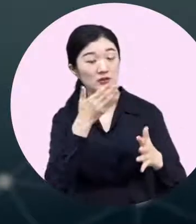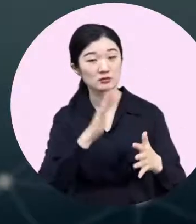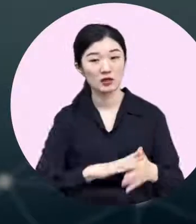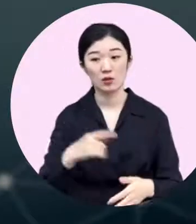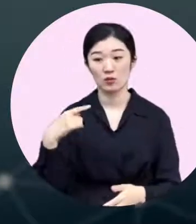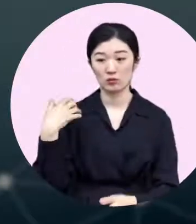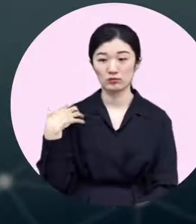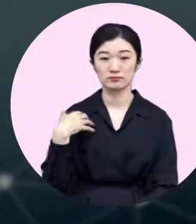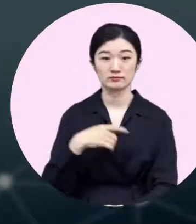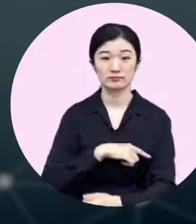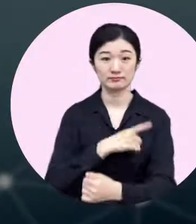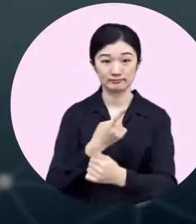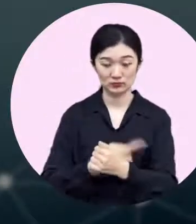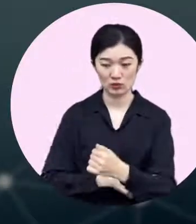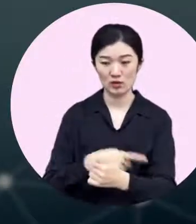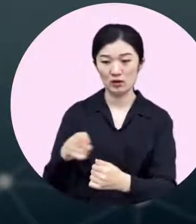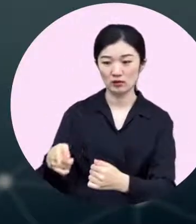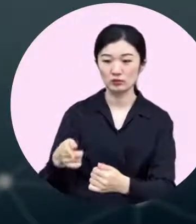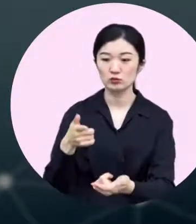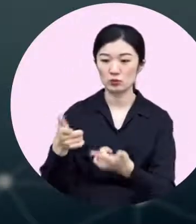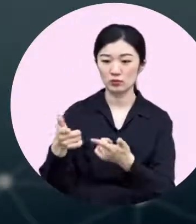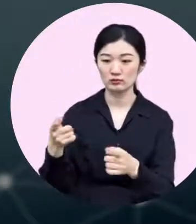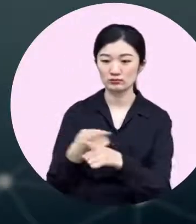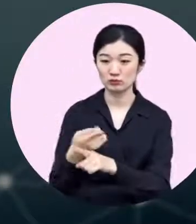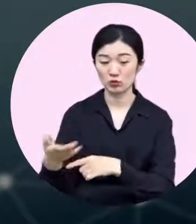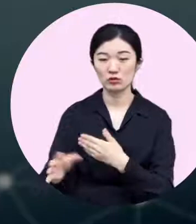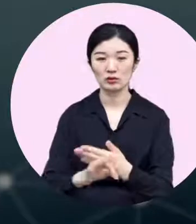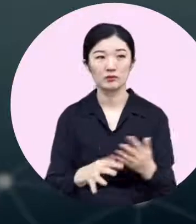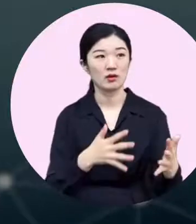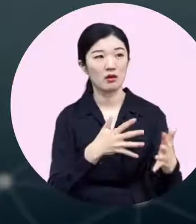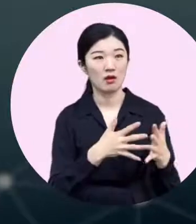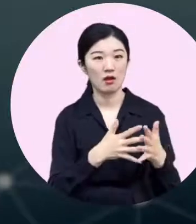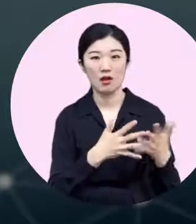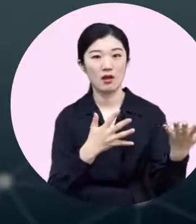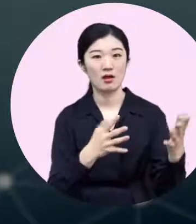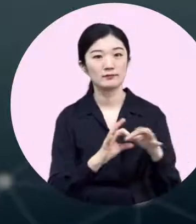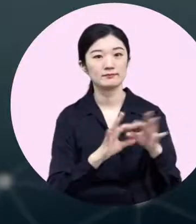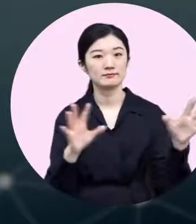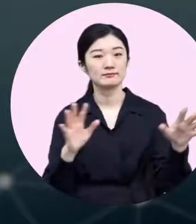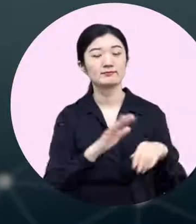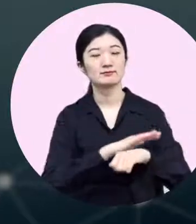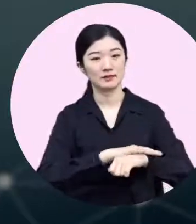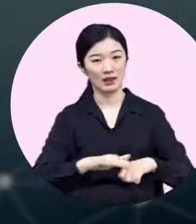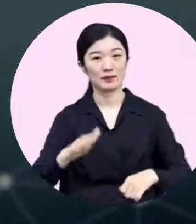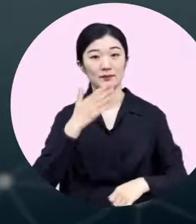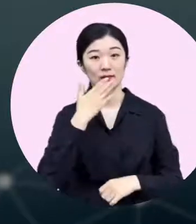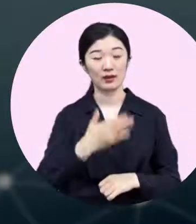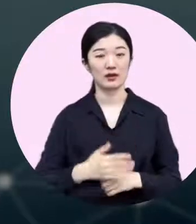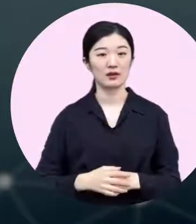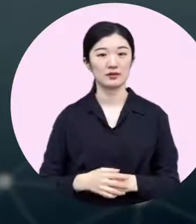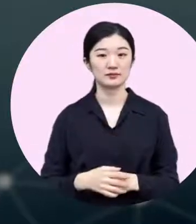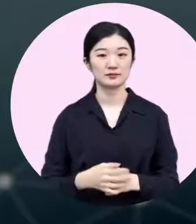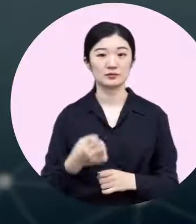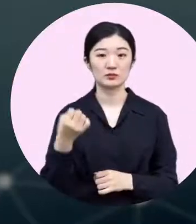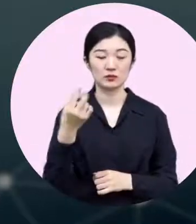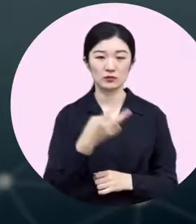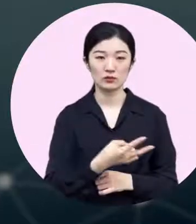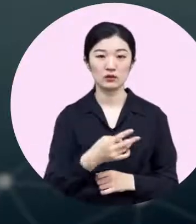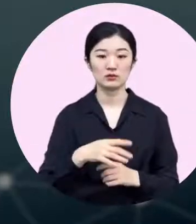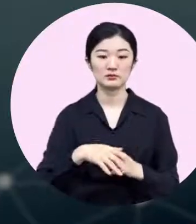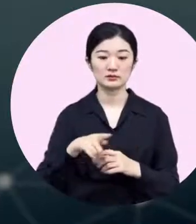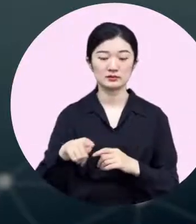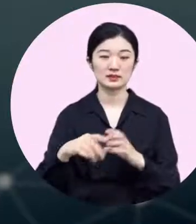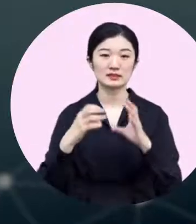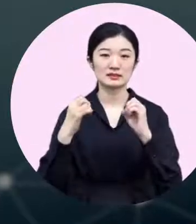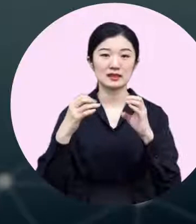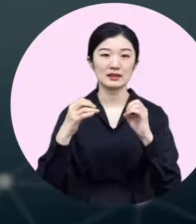수도 있다는 겁니다. 호스트가 해주기에 달려 있다는 거죠. 그 다음 채팅 대상도 요거를 이제 모두에게 채팅만 가능하게